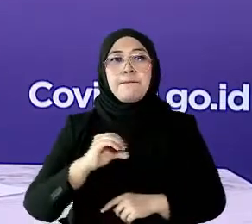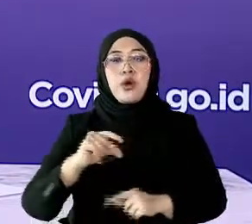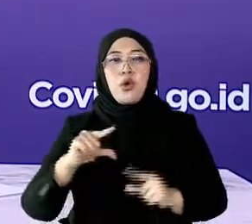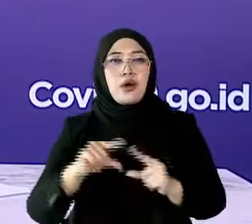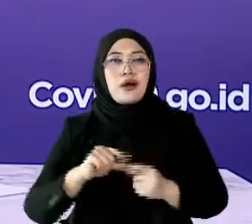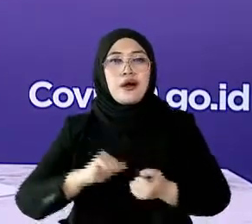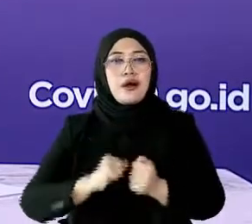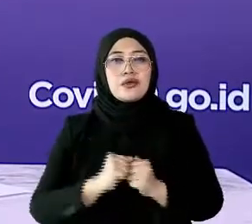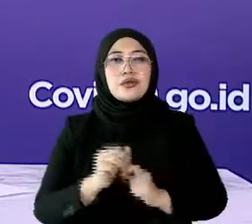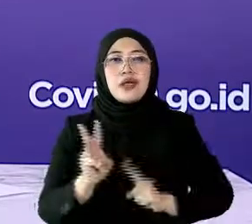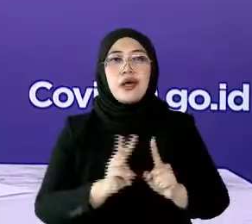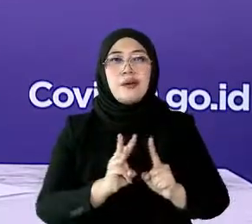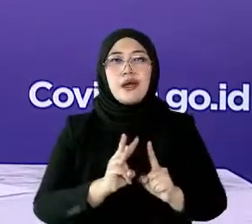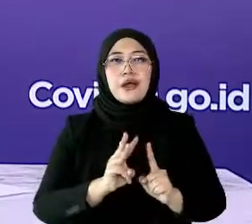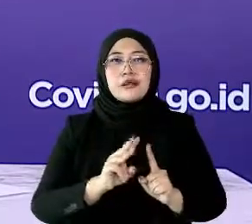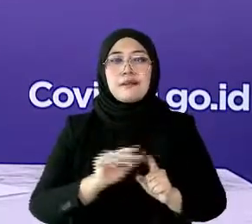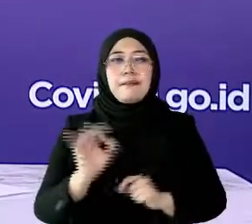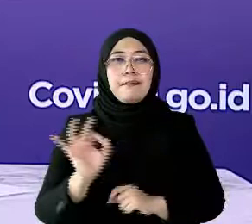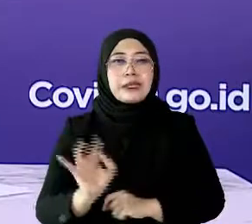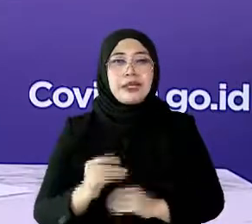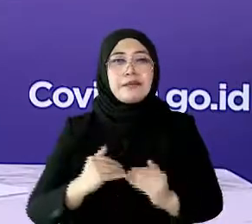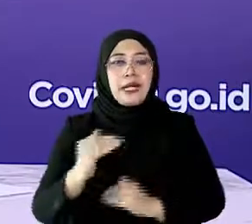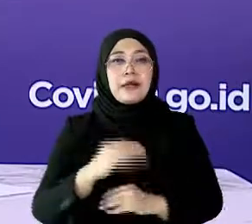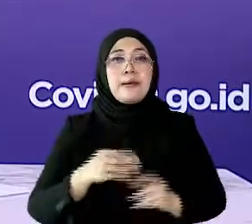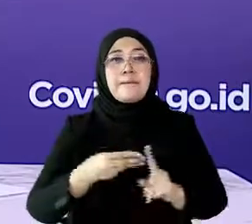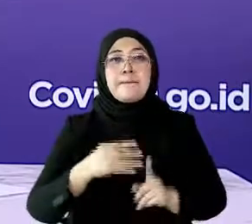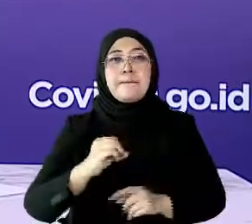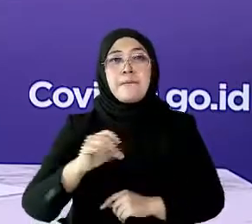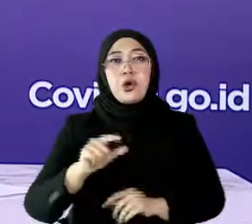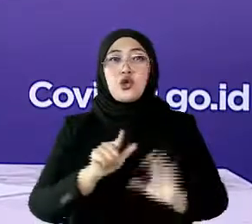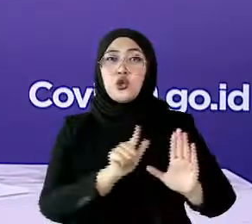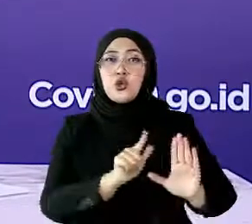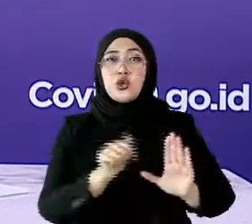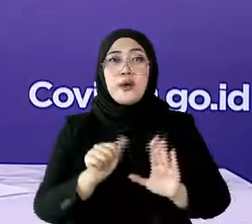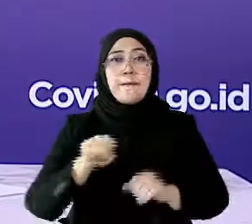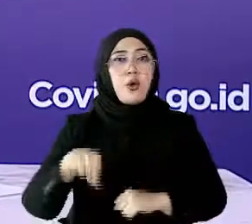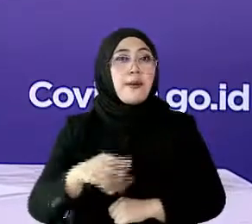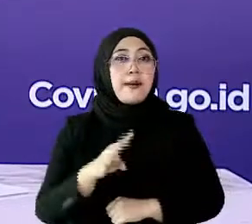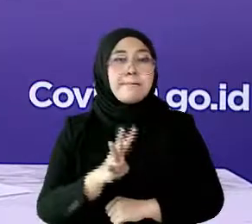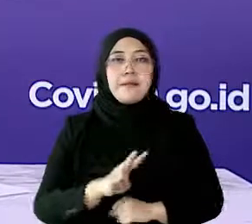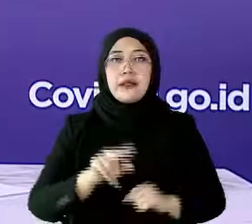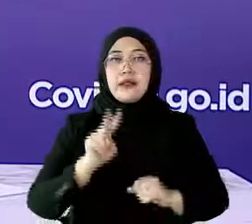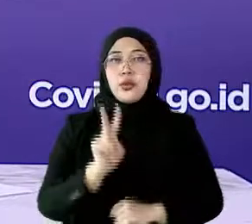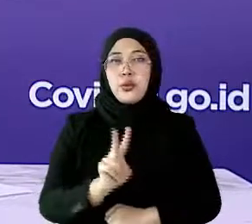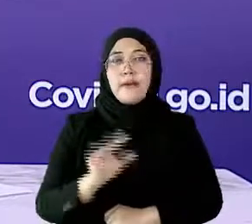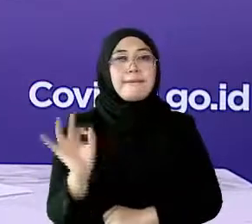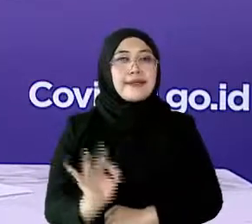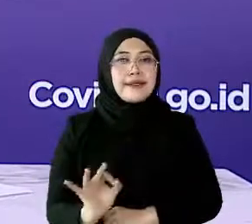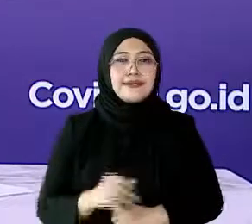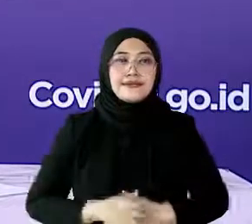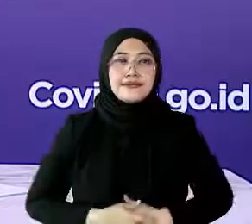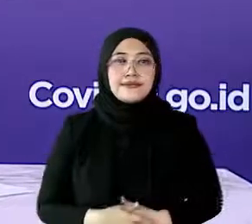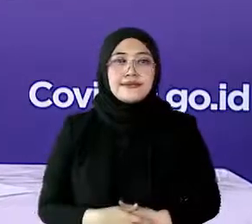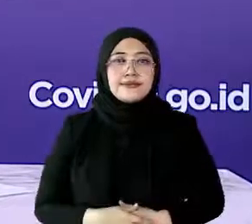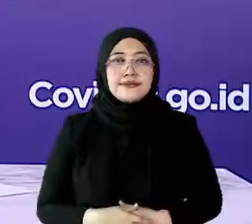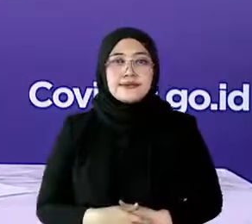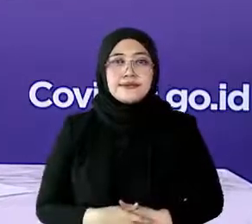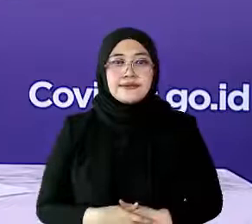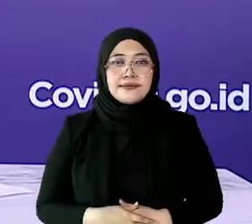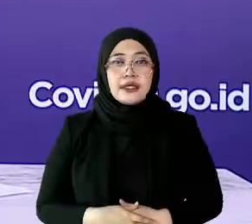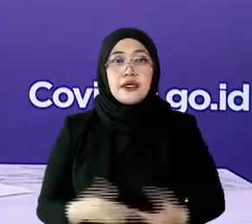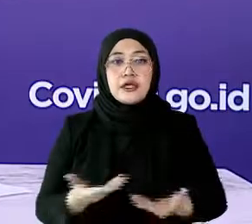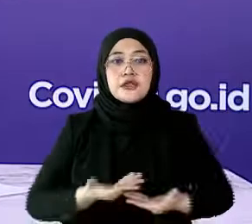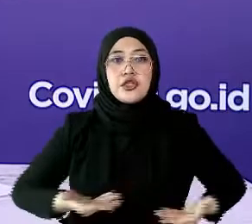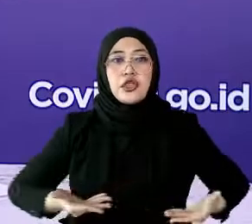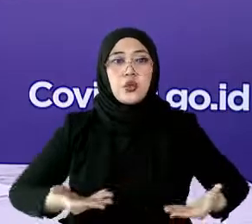kenaikan kasus sebelas persen dan bornya mencapai 7642 persen Hai dengan